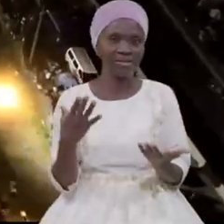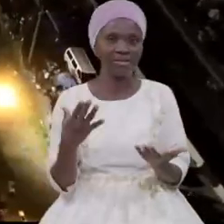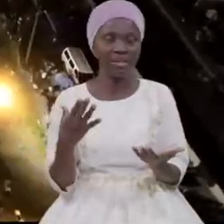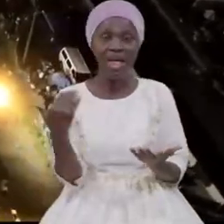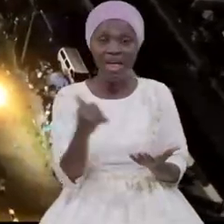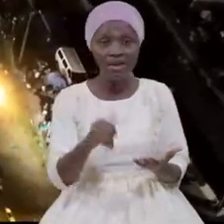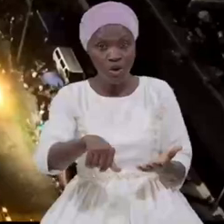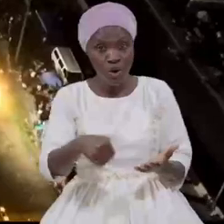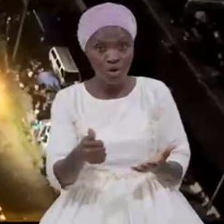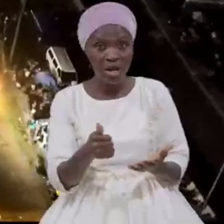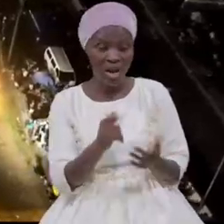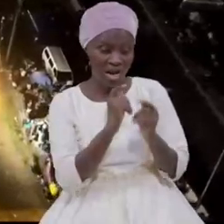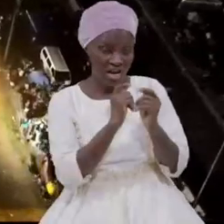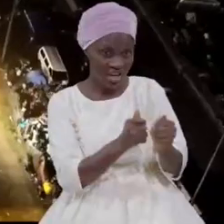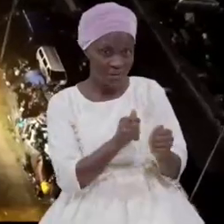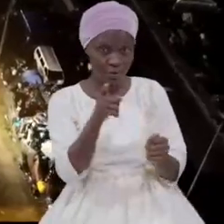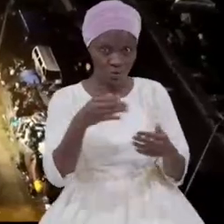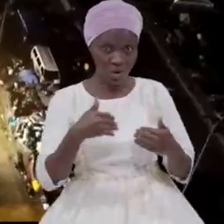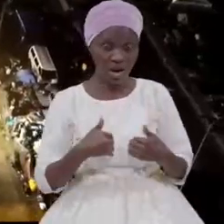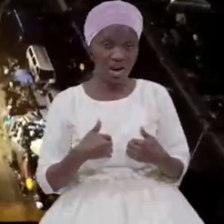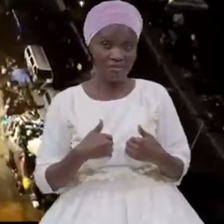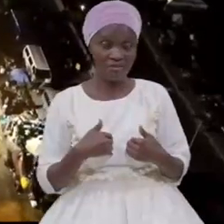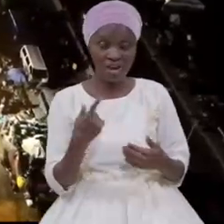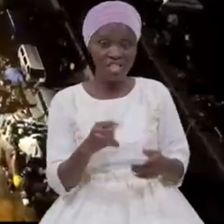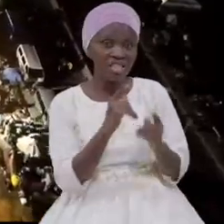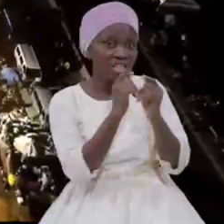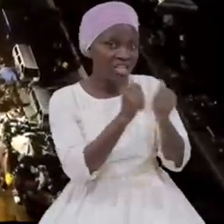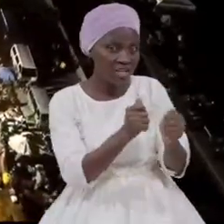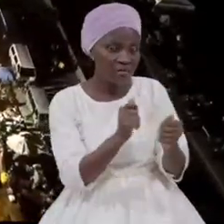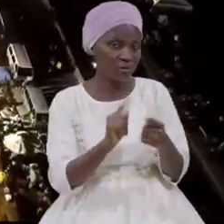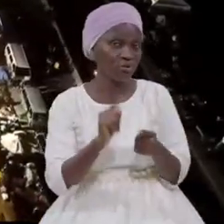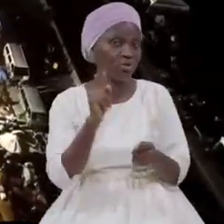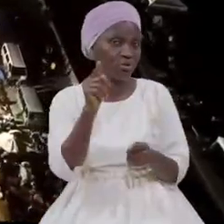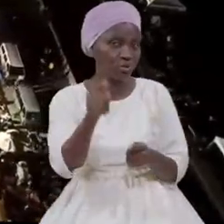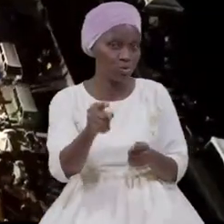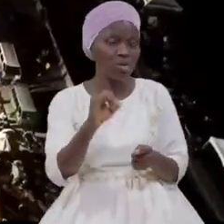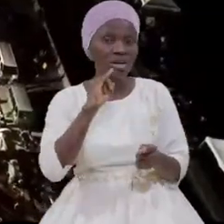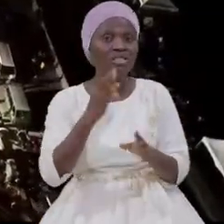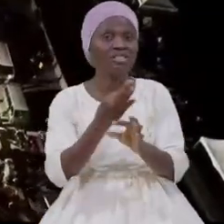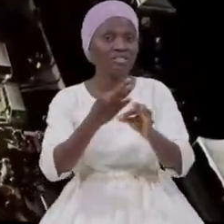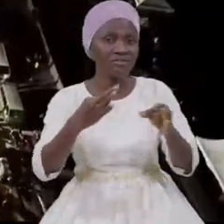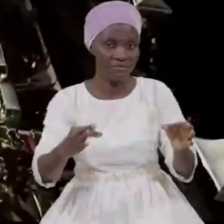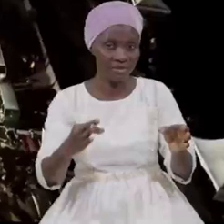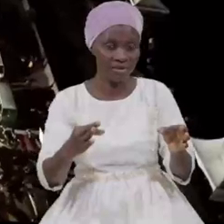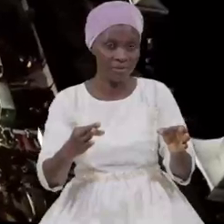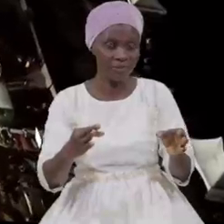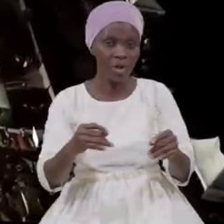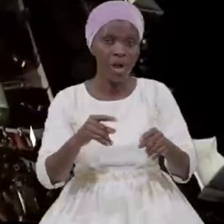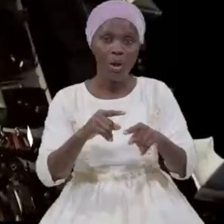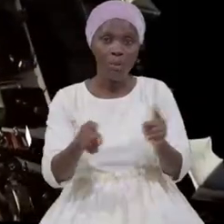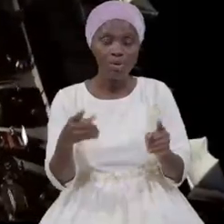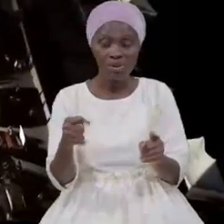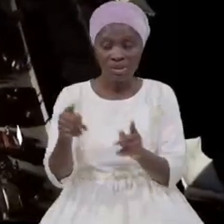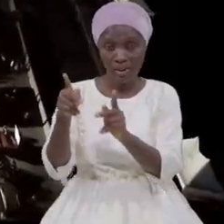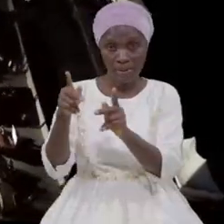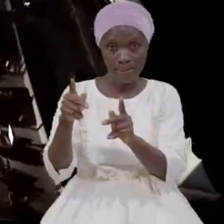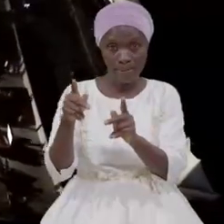comme tout autre don que vous avez, le don à vous est gratuit. Mais la